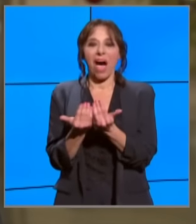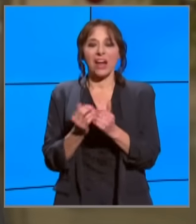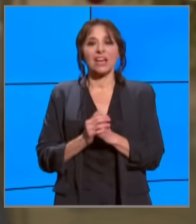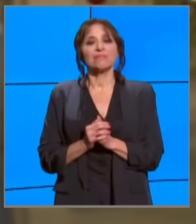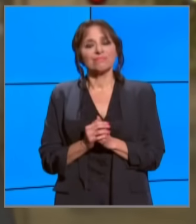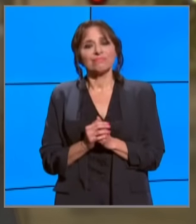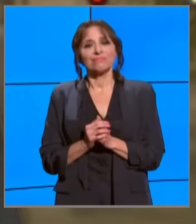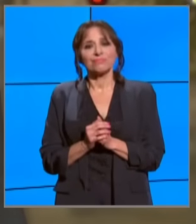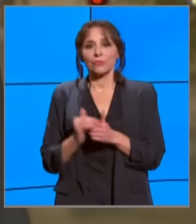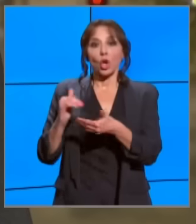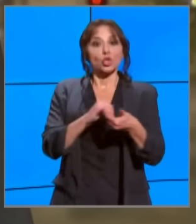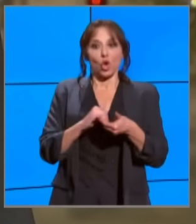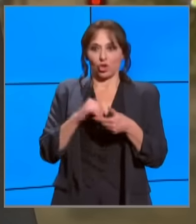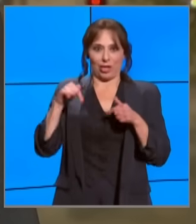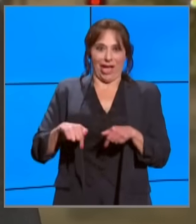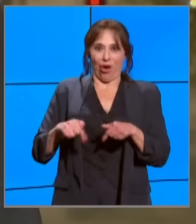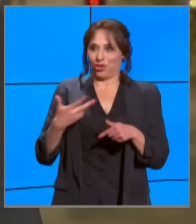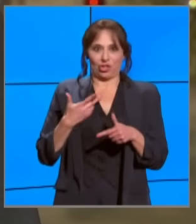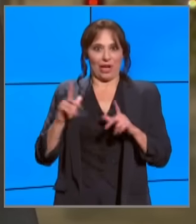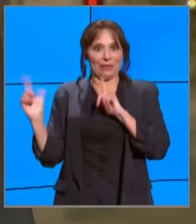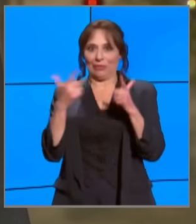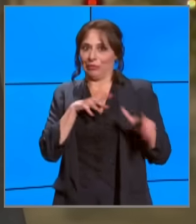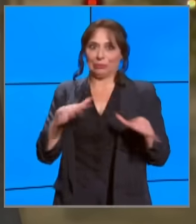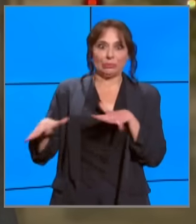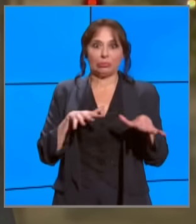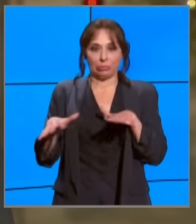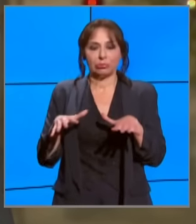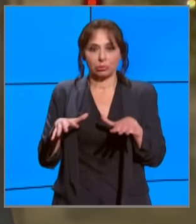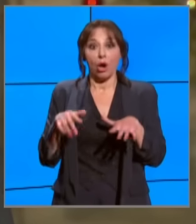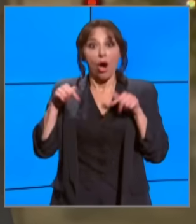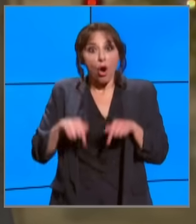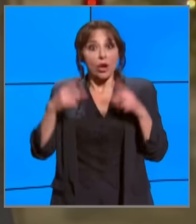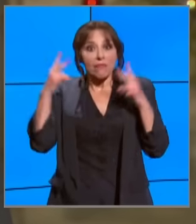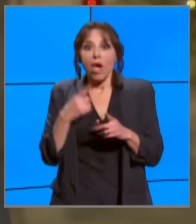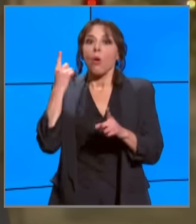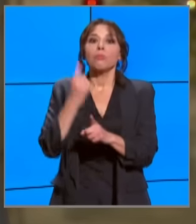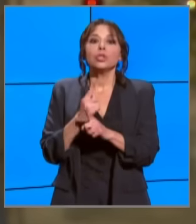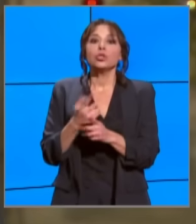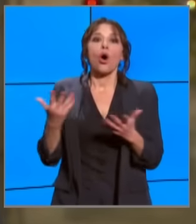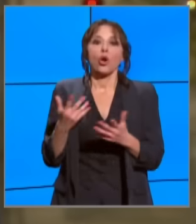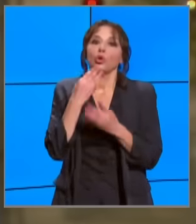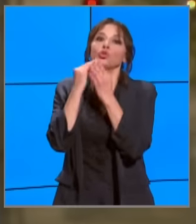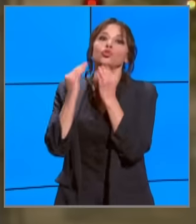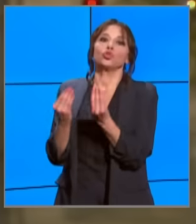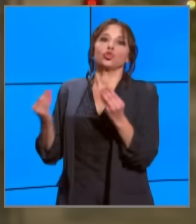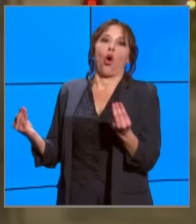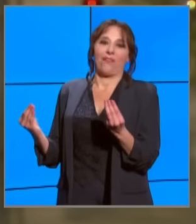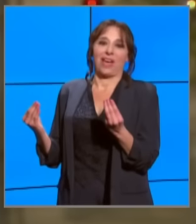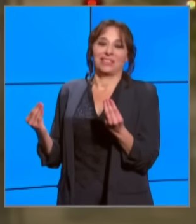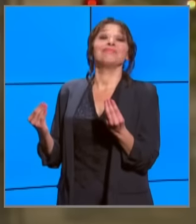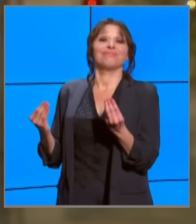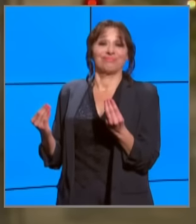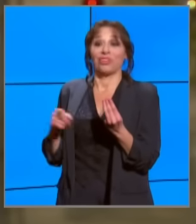in una società Così dinamica come quella di oggi vi è ancor più bisogno dei giovani delle speranze